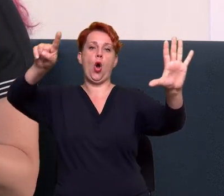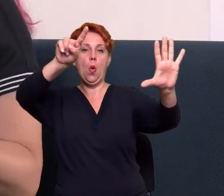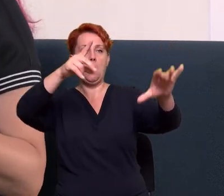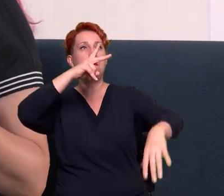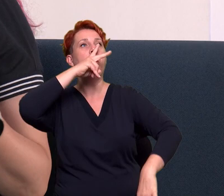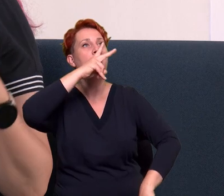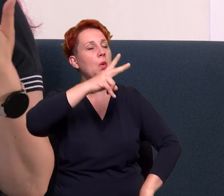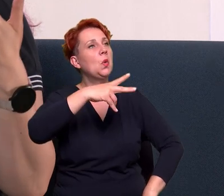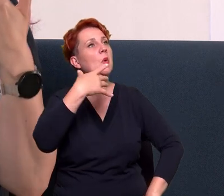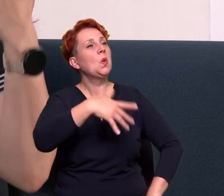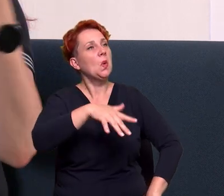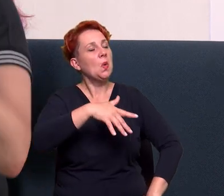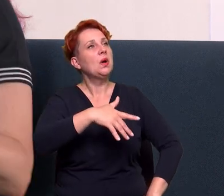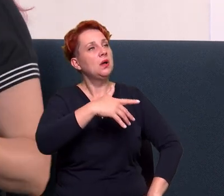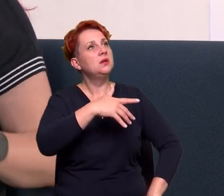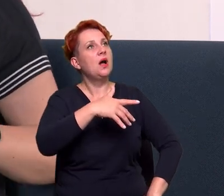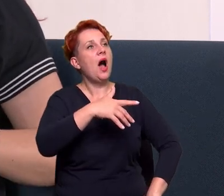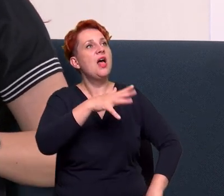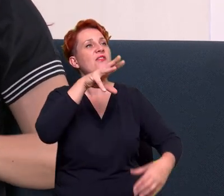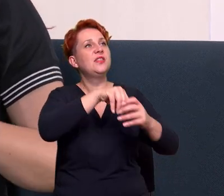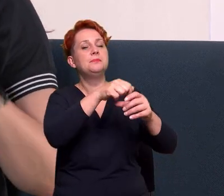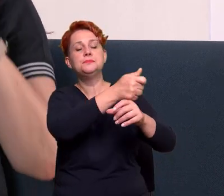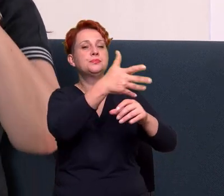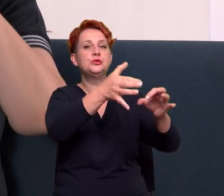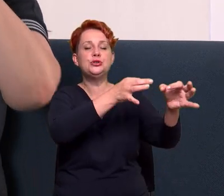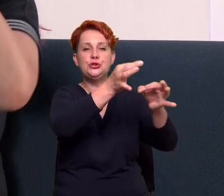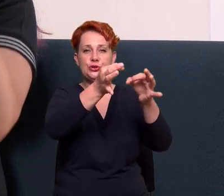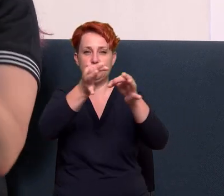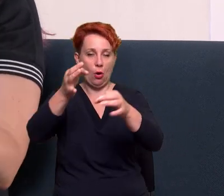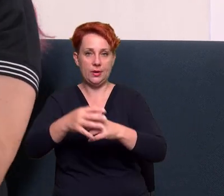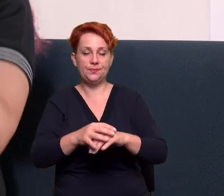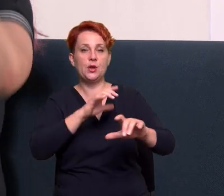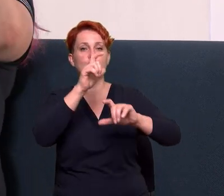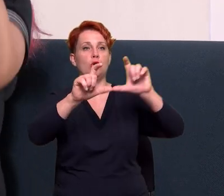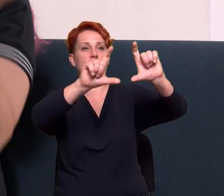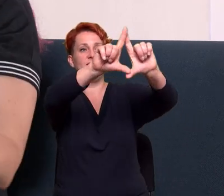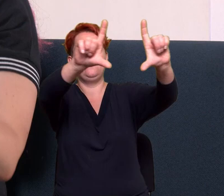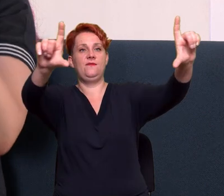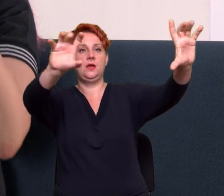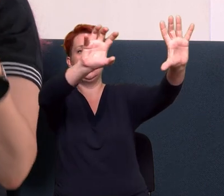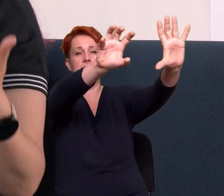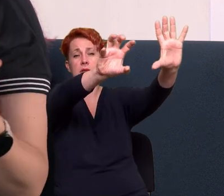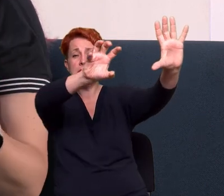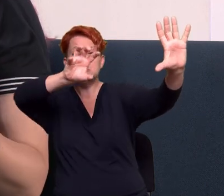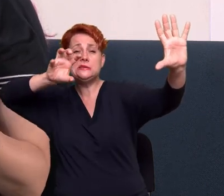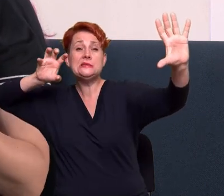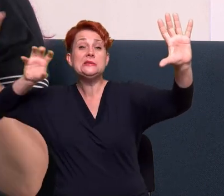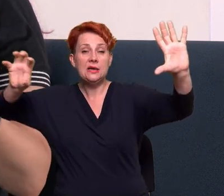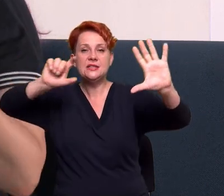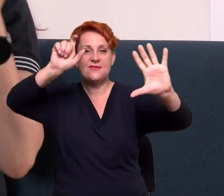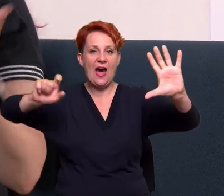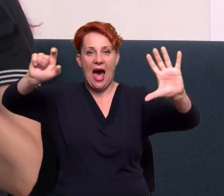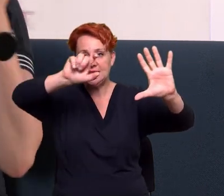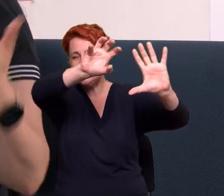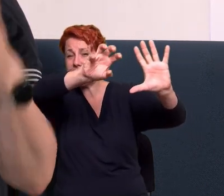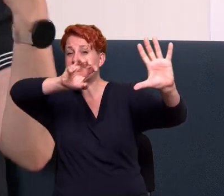oczywiście, bo to opowiada kilka historii naraz. To znaczy, to odpruwanie tego białego koła ze swastyką. Było to